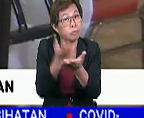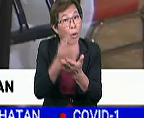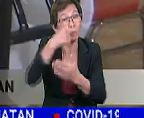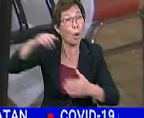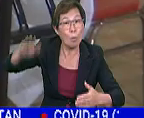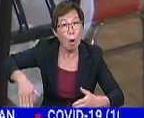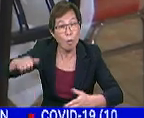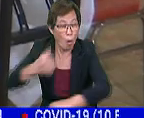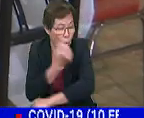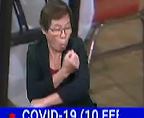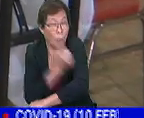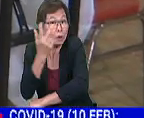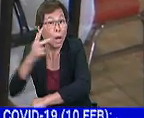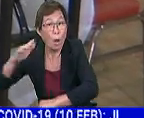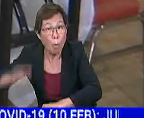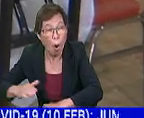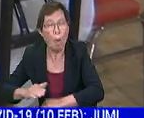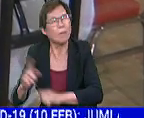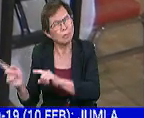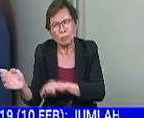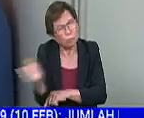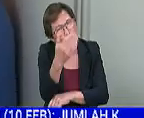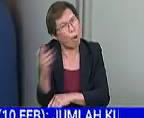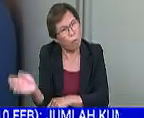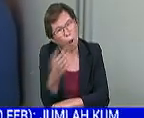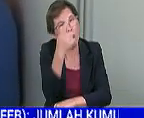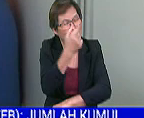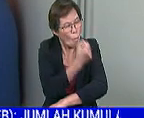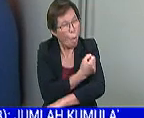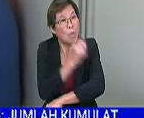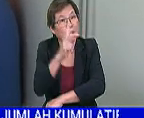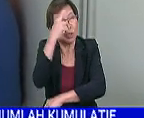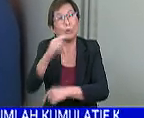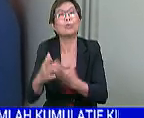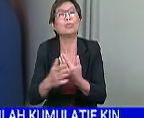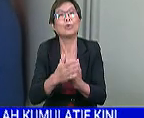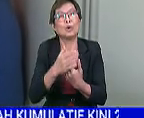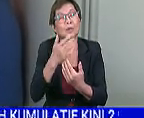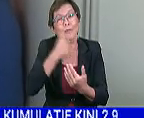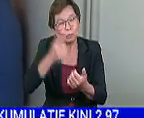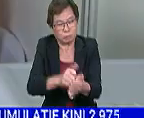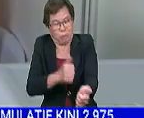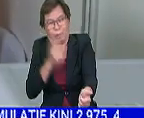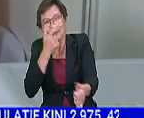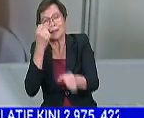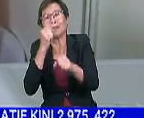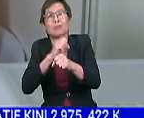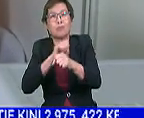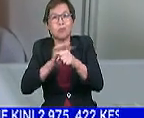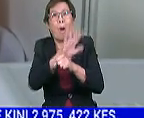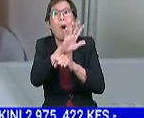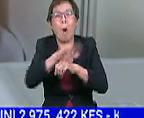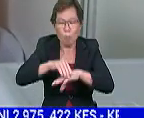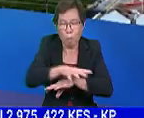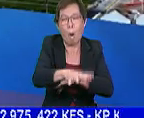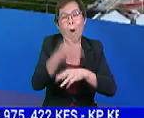yang belum mengambil dos penggalak supaya berbuat demikian untuk mengelakkan jangkitan virus yang lebih kritikal sehingga membawa kepada